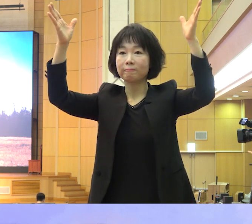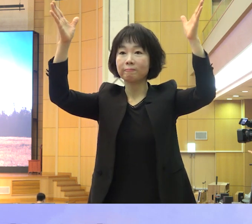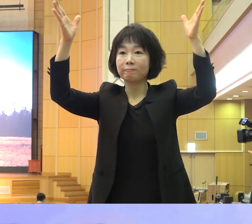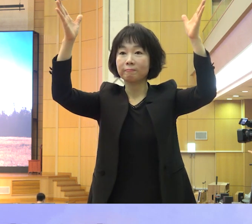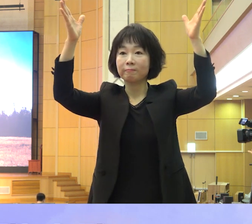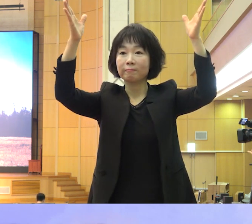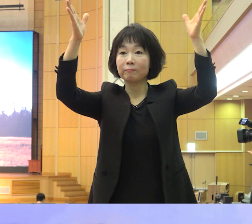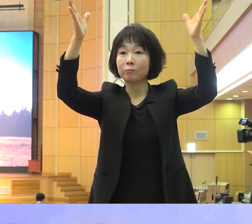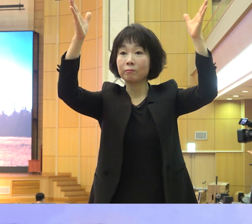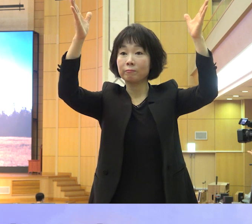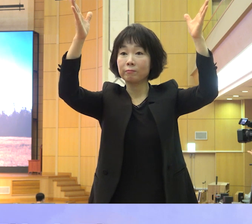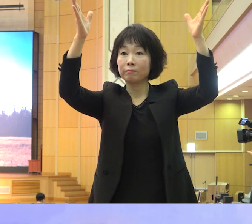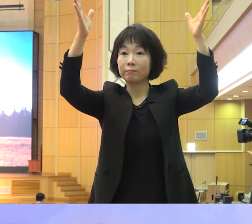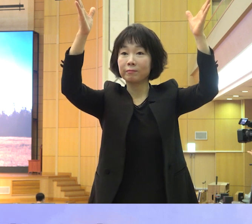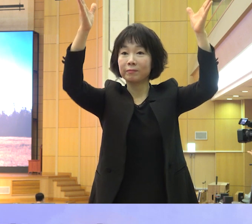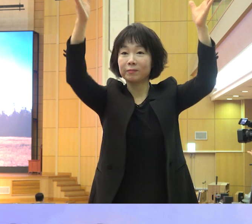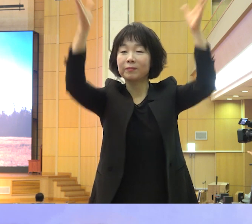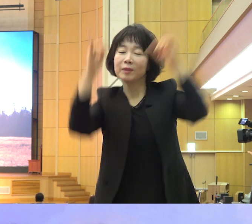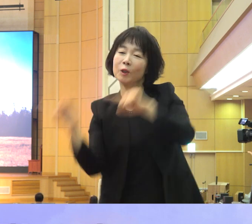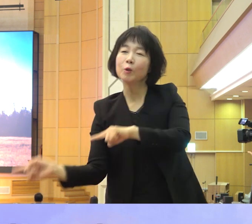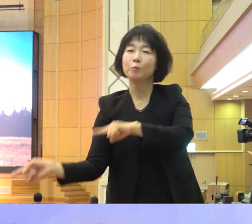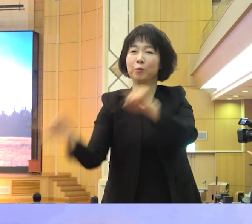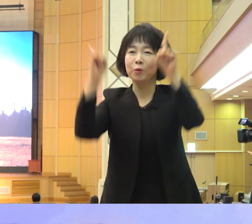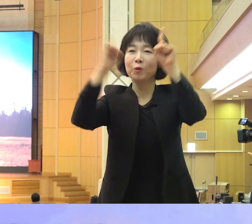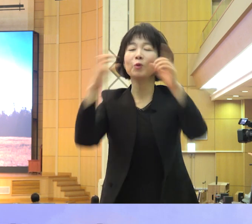구름의 불길 타오르게 하소서.